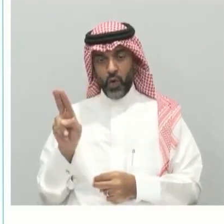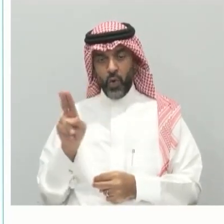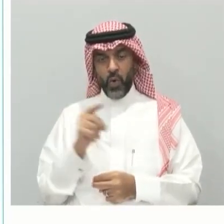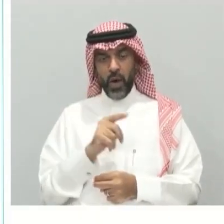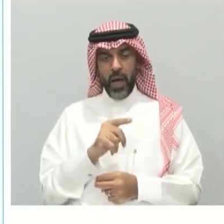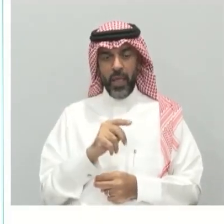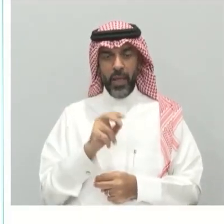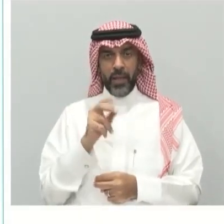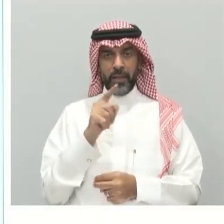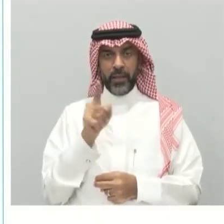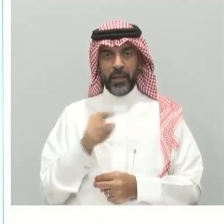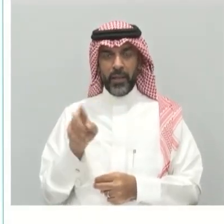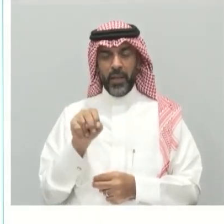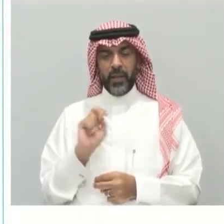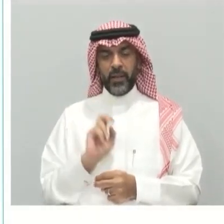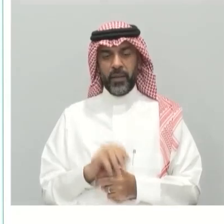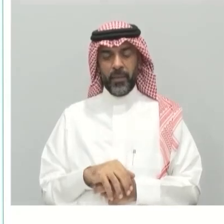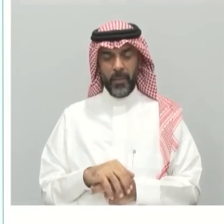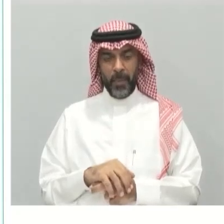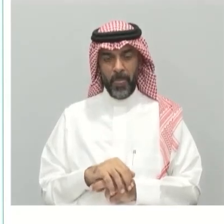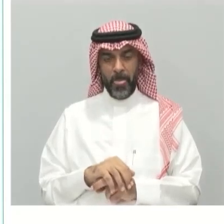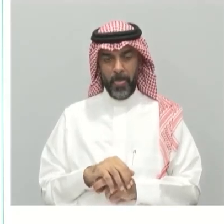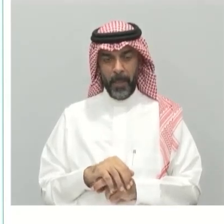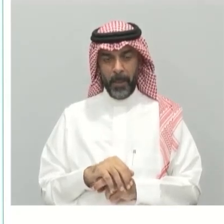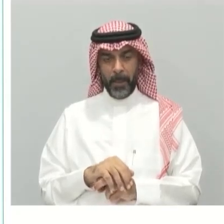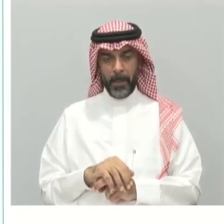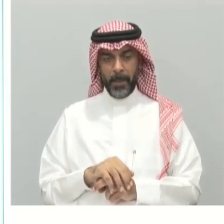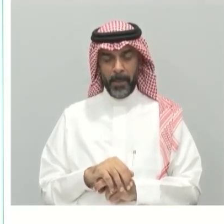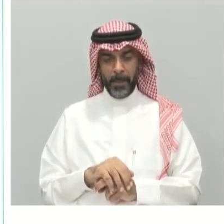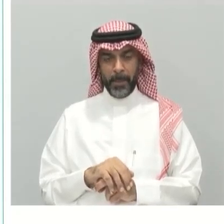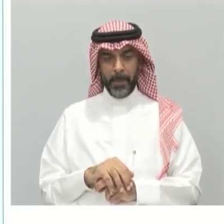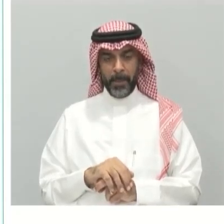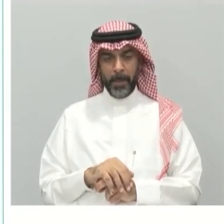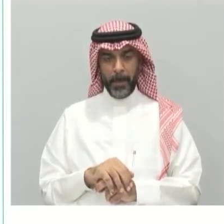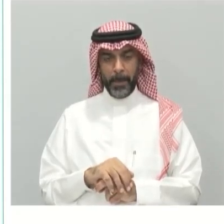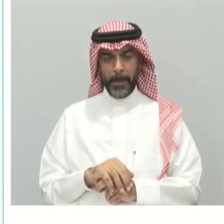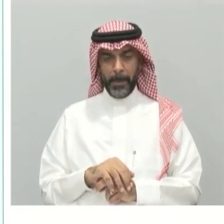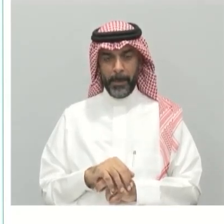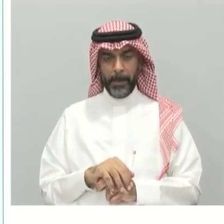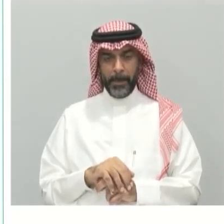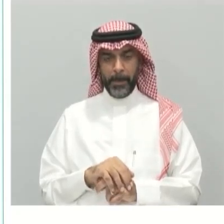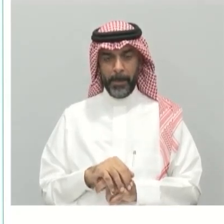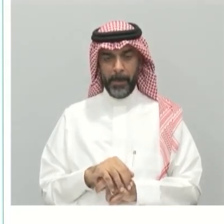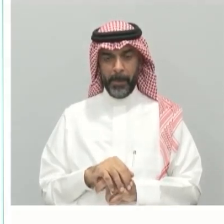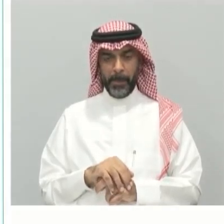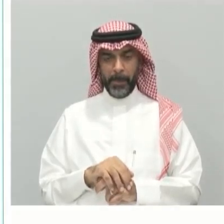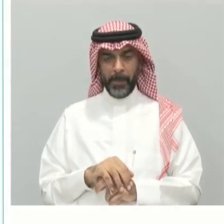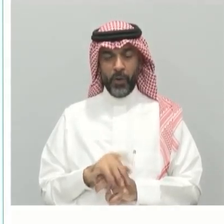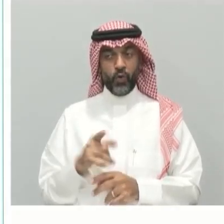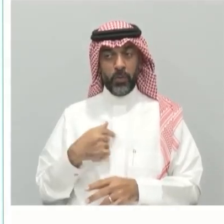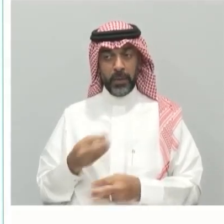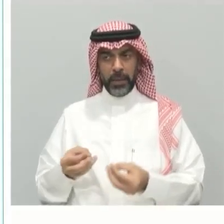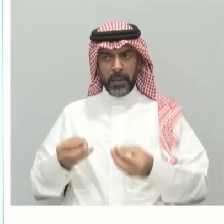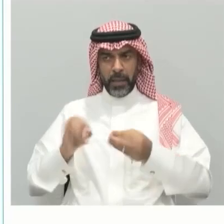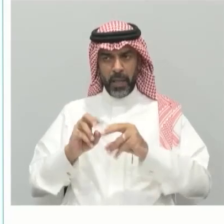راح اغيرهم بشرط ان يكون الاقطاب ماذا قابله للتوصيل الكهربائي طبعا كل ما زاد